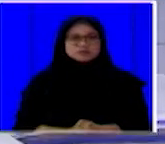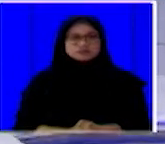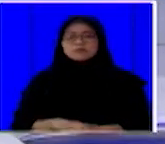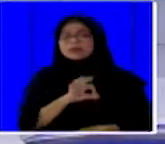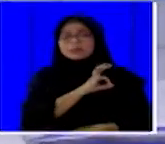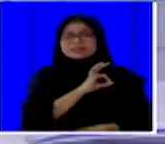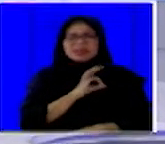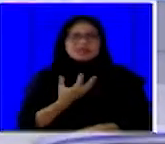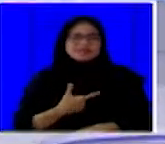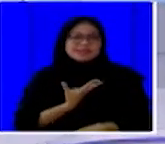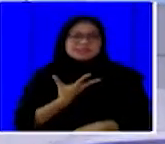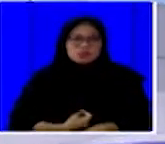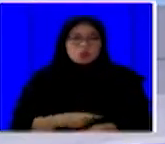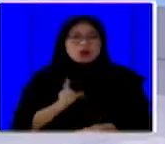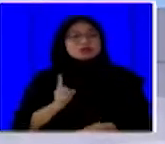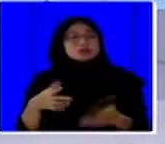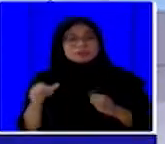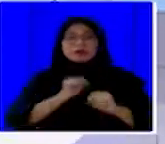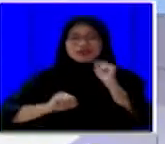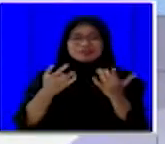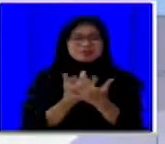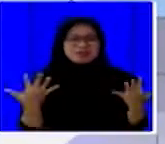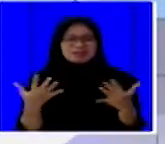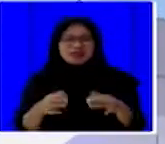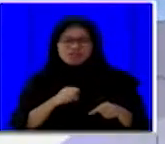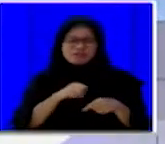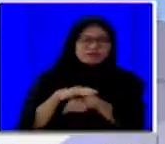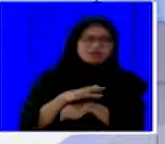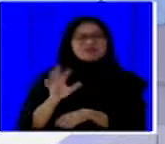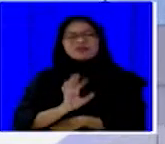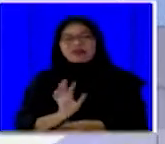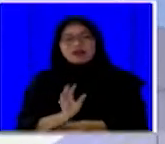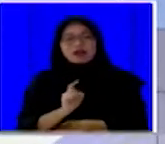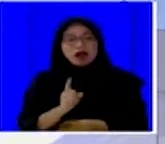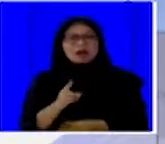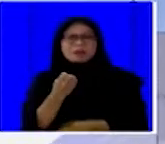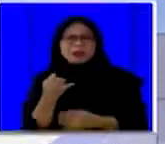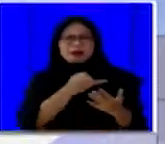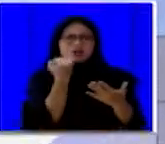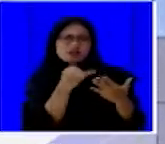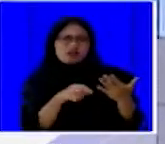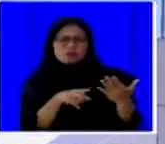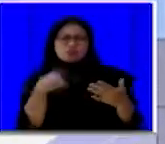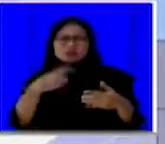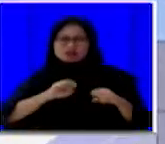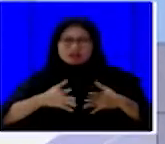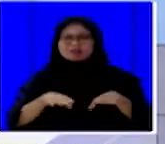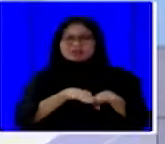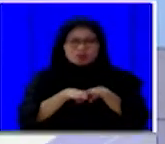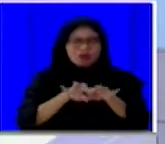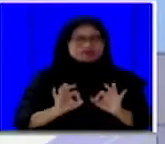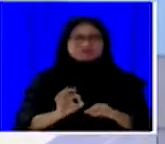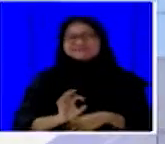Pemirsa, menyusul kekecewaan Presiden terkait pembatasan kegiatan masyarakat yang tidak efektif, kalangan pengamat menilai bahwa apa yang terjadi